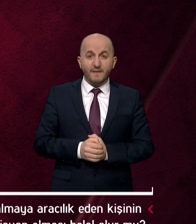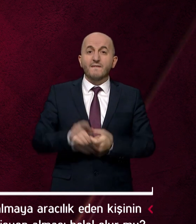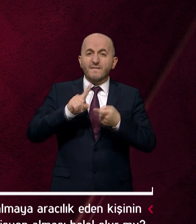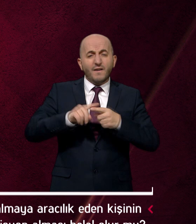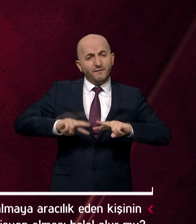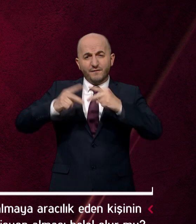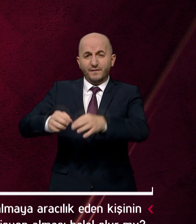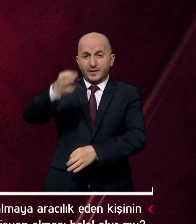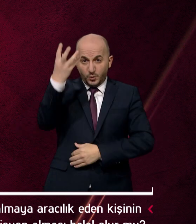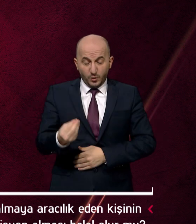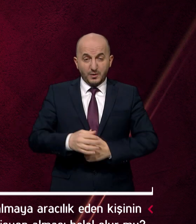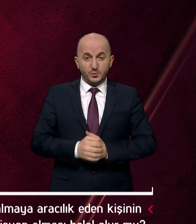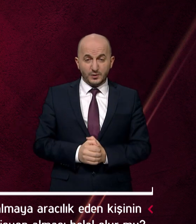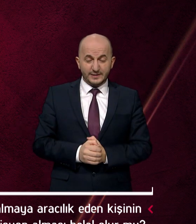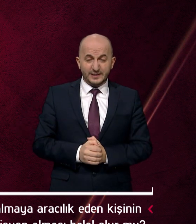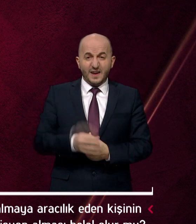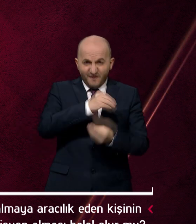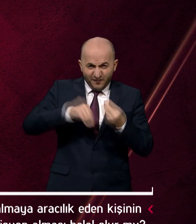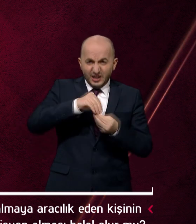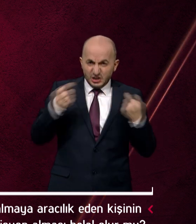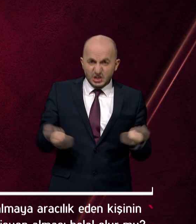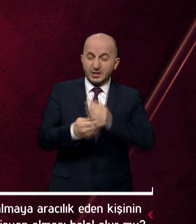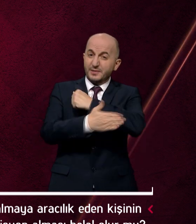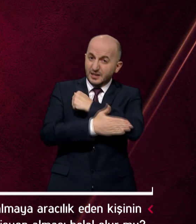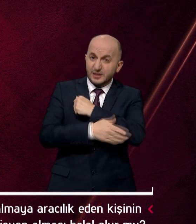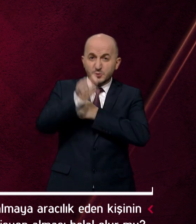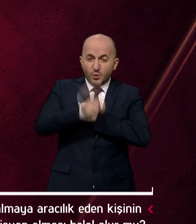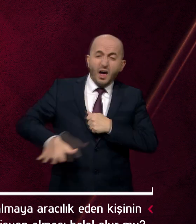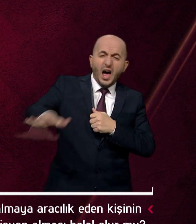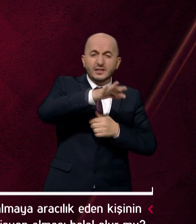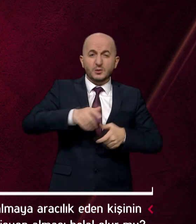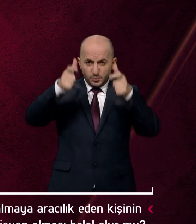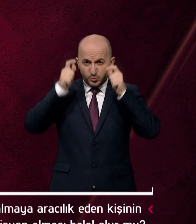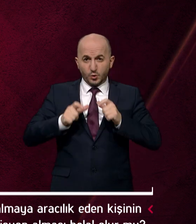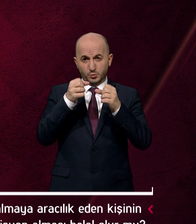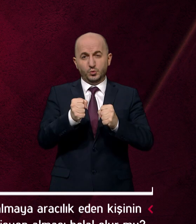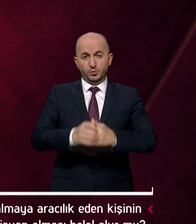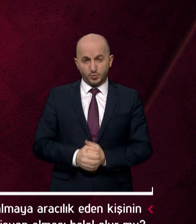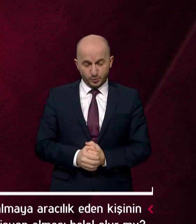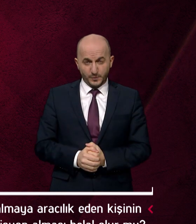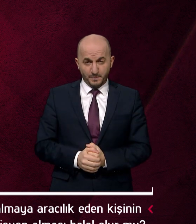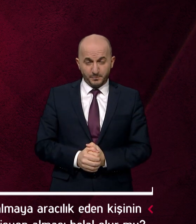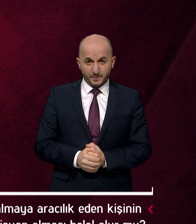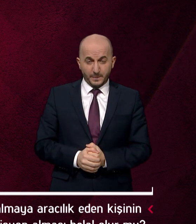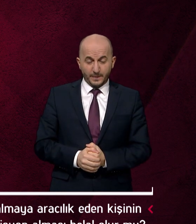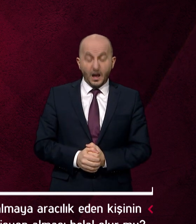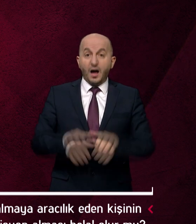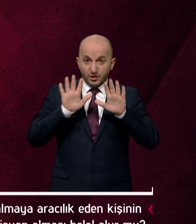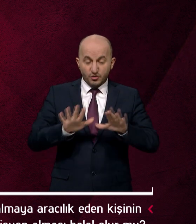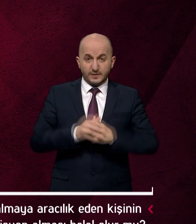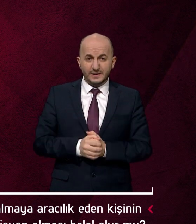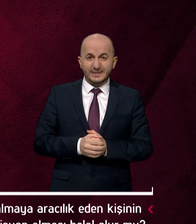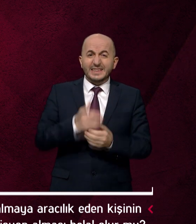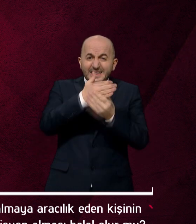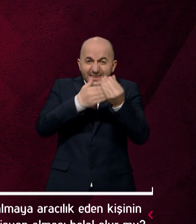ve vekil olmak suretiyle faiz işlemine yardımcı olan herkesi sorumlu tutmuştur.